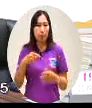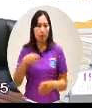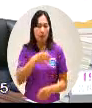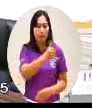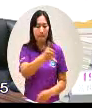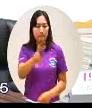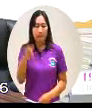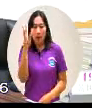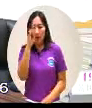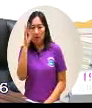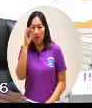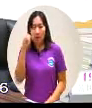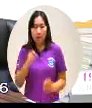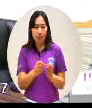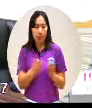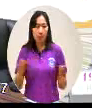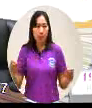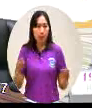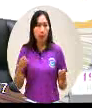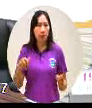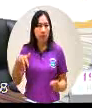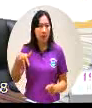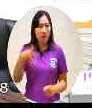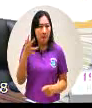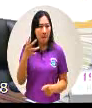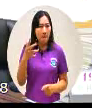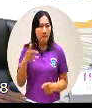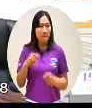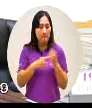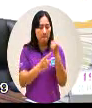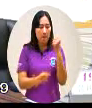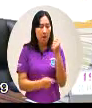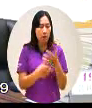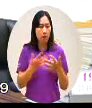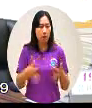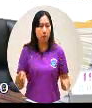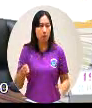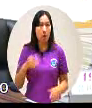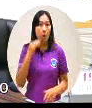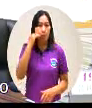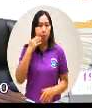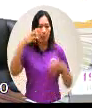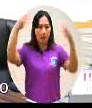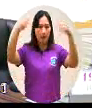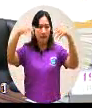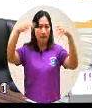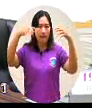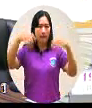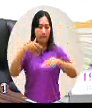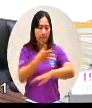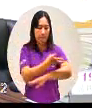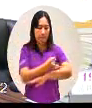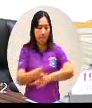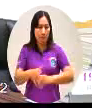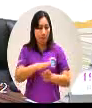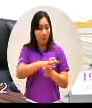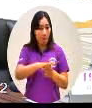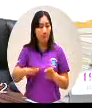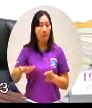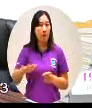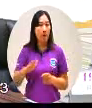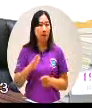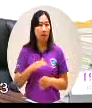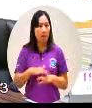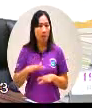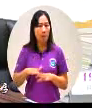长820公尺，跨度10米，这足水拢满哦。这若到雨季的时阵，水拢满，啊，民众正容易担垃圾